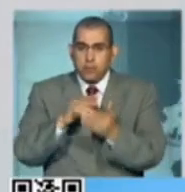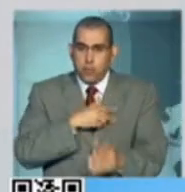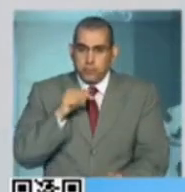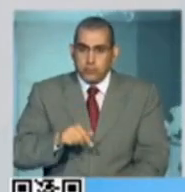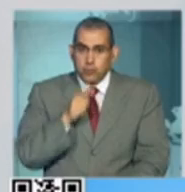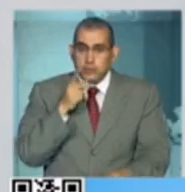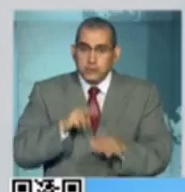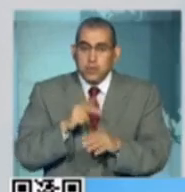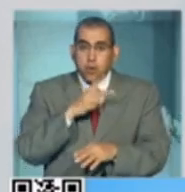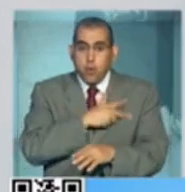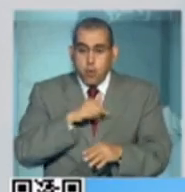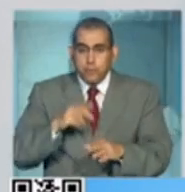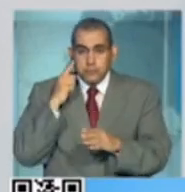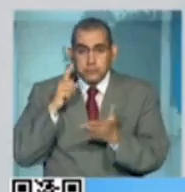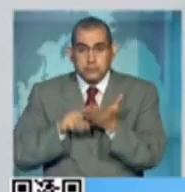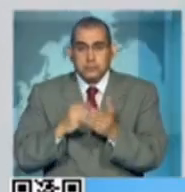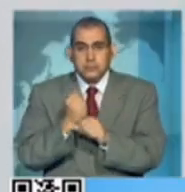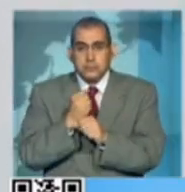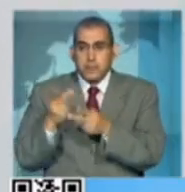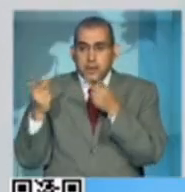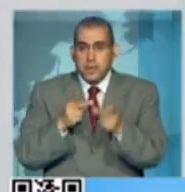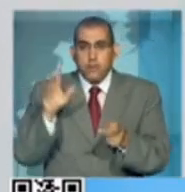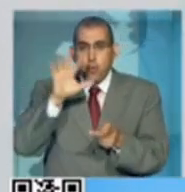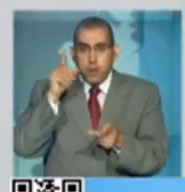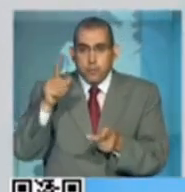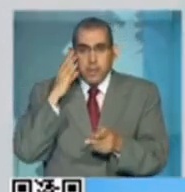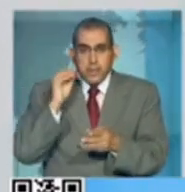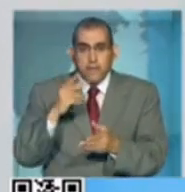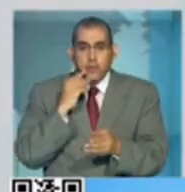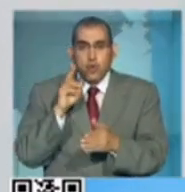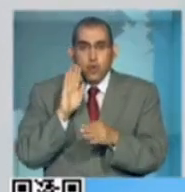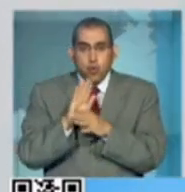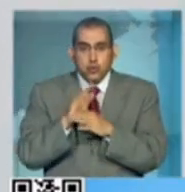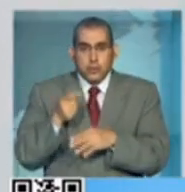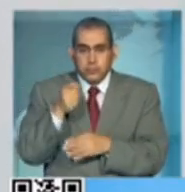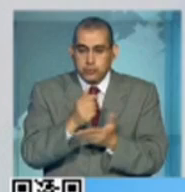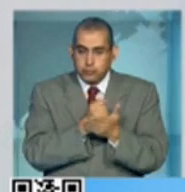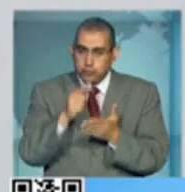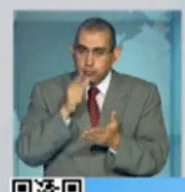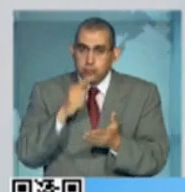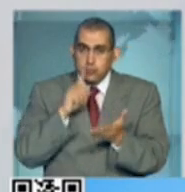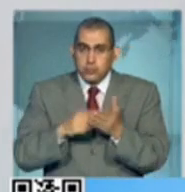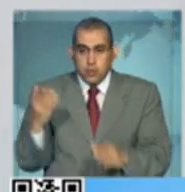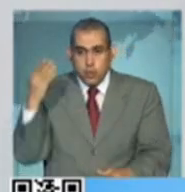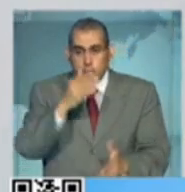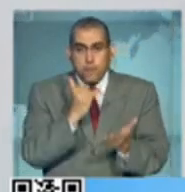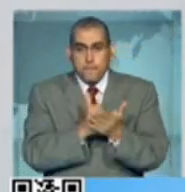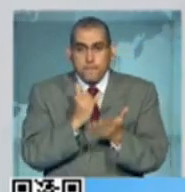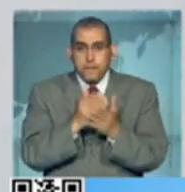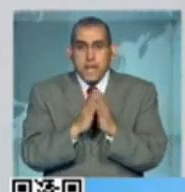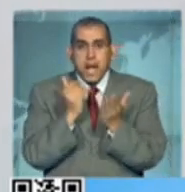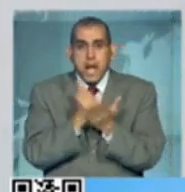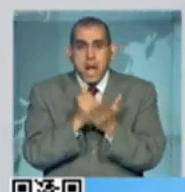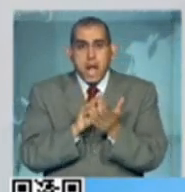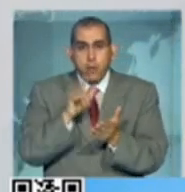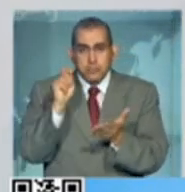المقدمة لهم، كما تهيب الدولة المصرية بضيوفها الأجانب المعفيين من سداد رسوم الإقامة بالتوجه للإدارة العامة